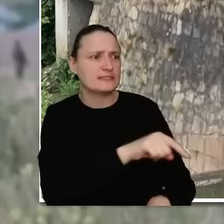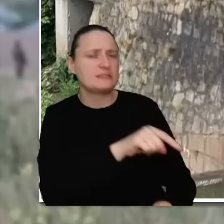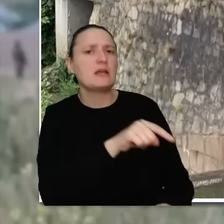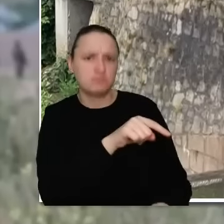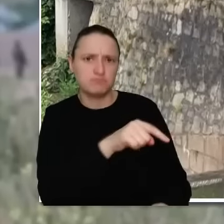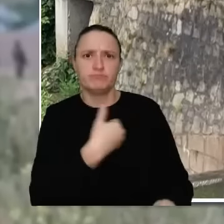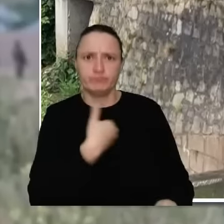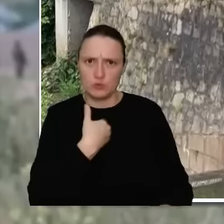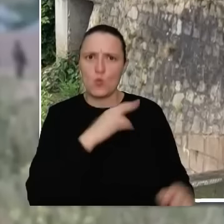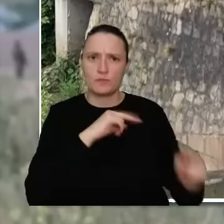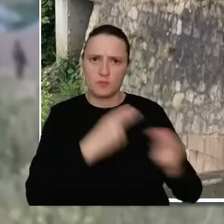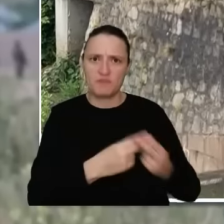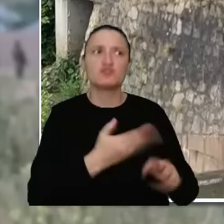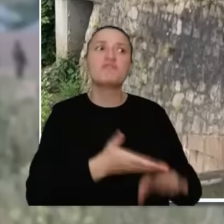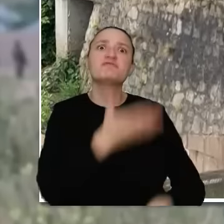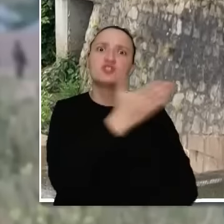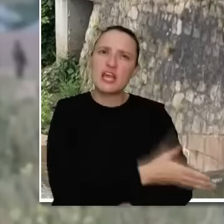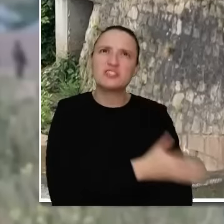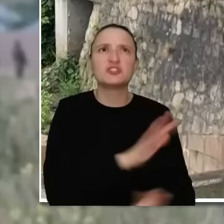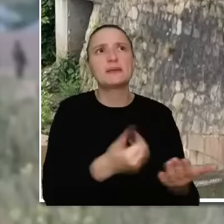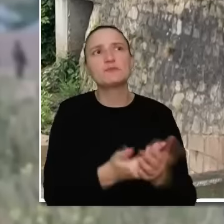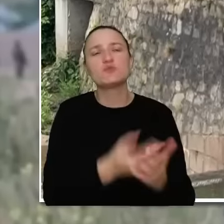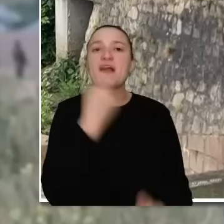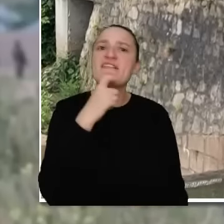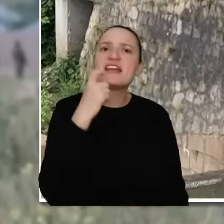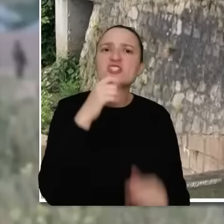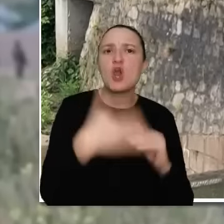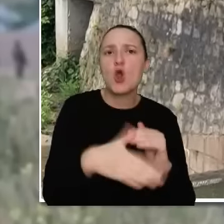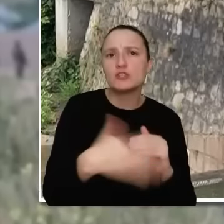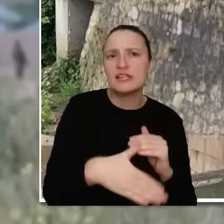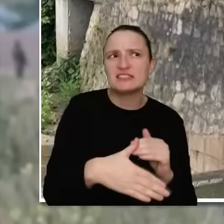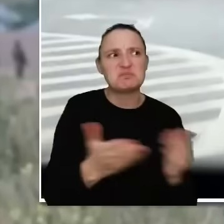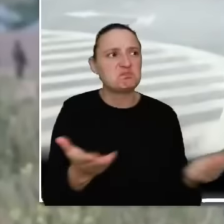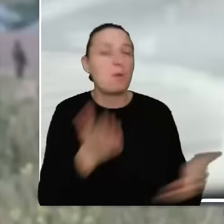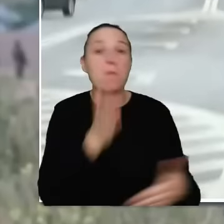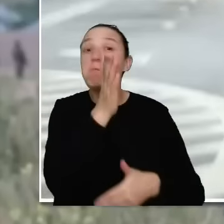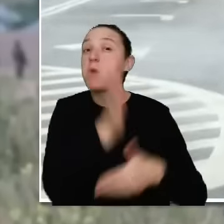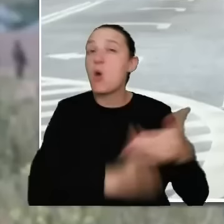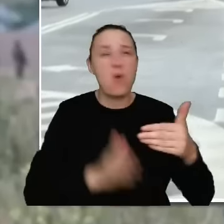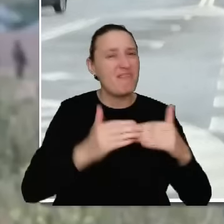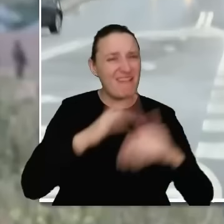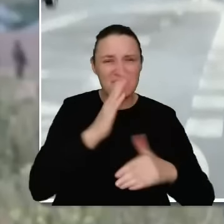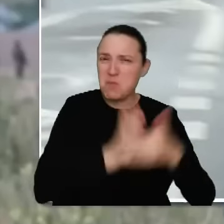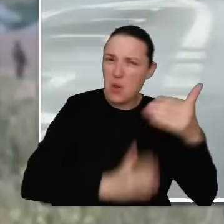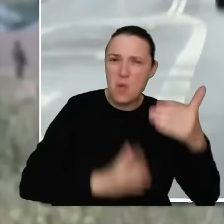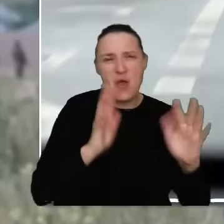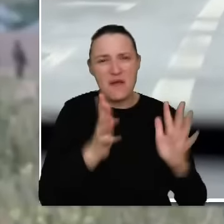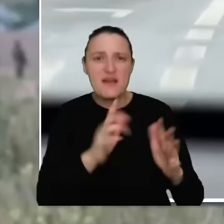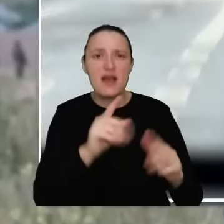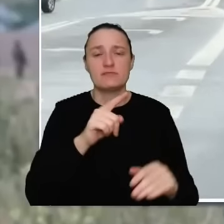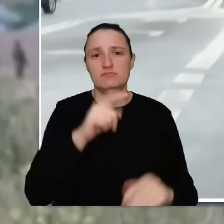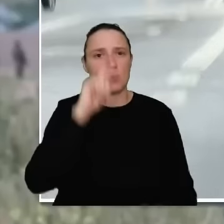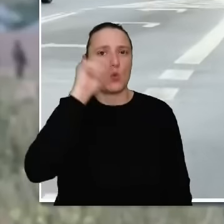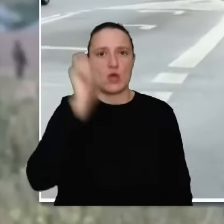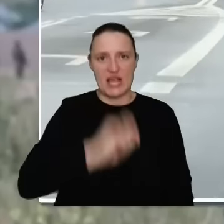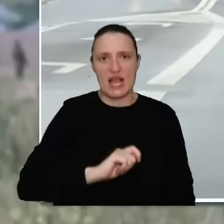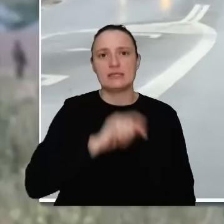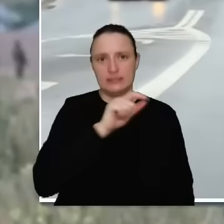Federalna, jeszcze na koniec kwietnia ponad połowa tych osób to były osoby